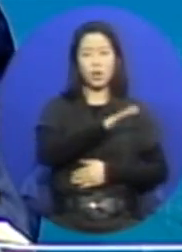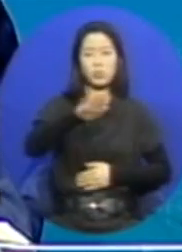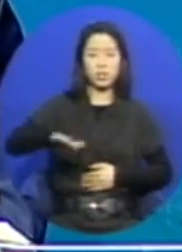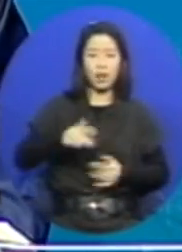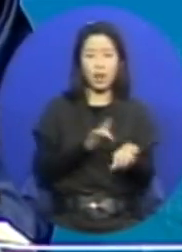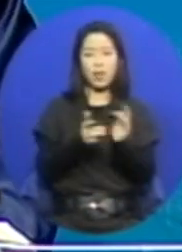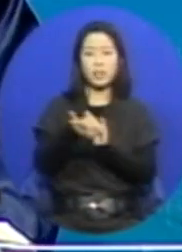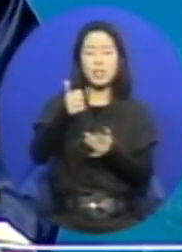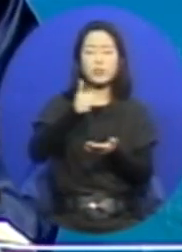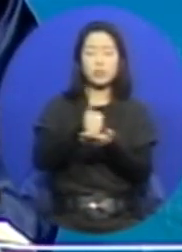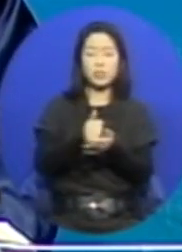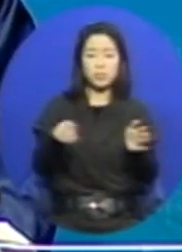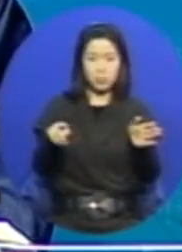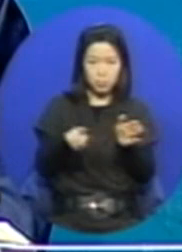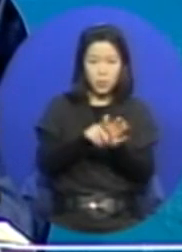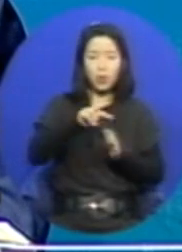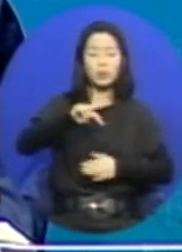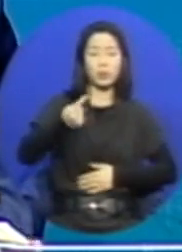믿어도